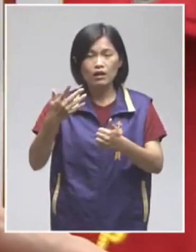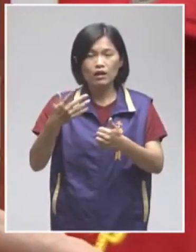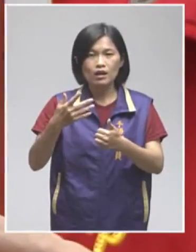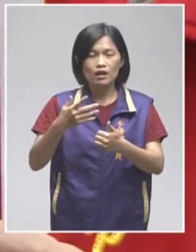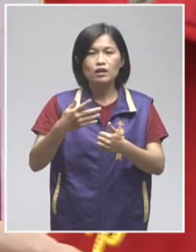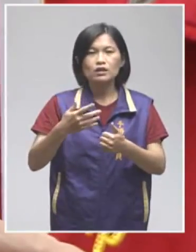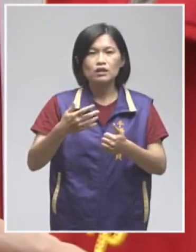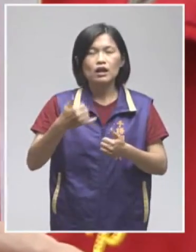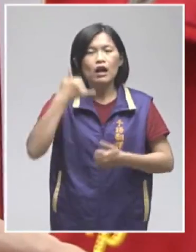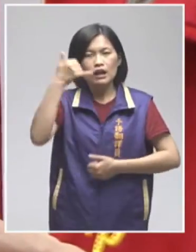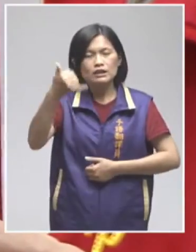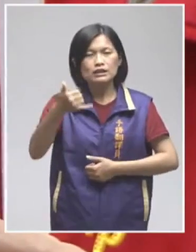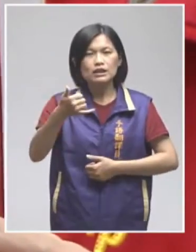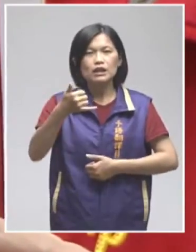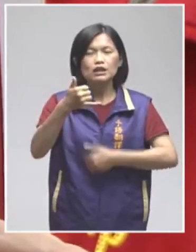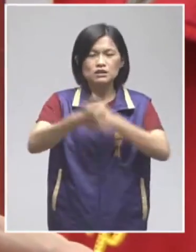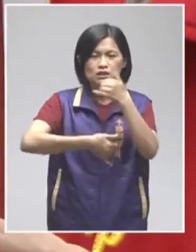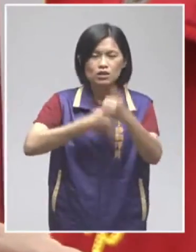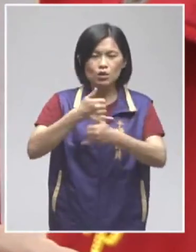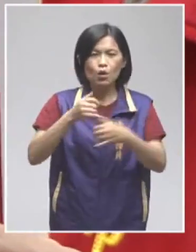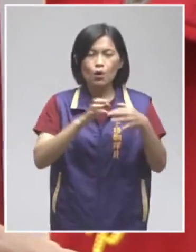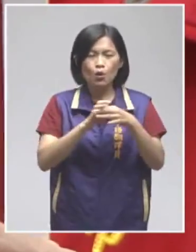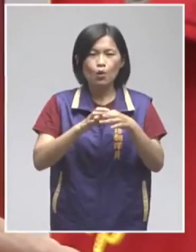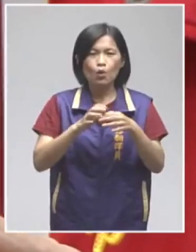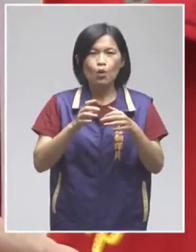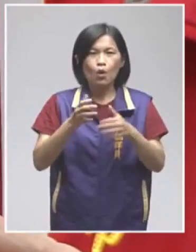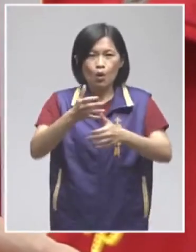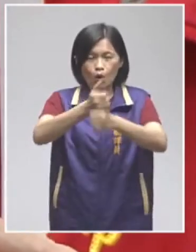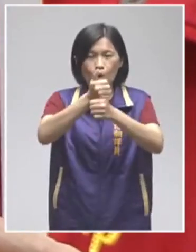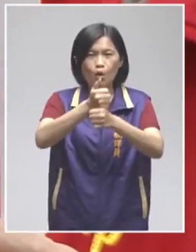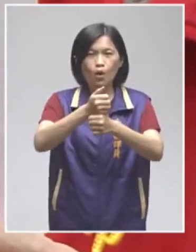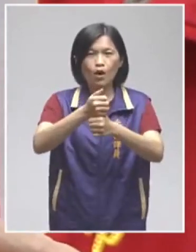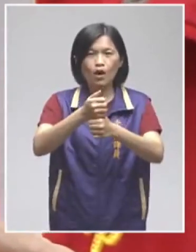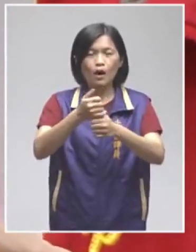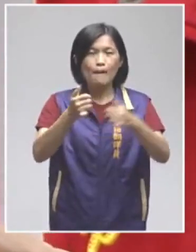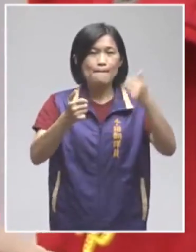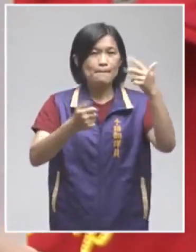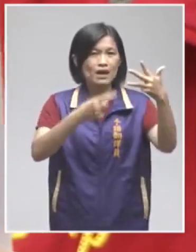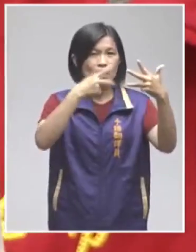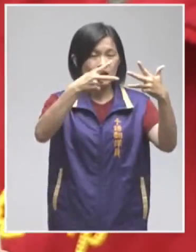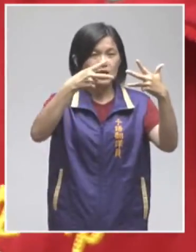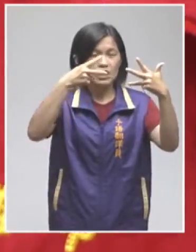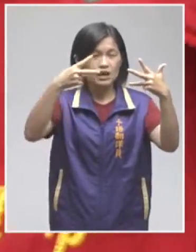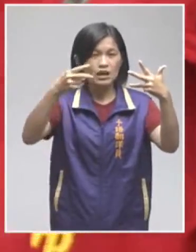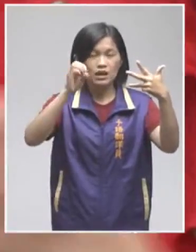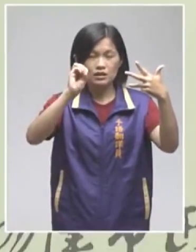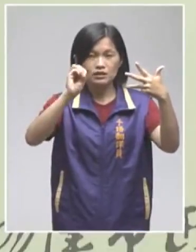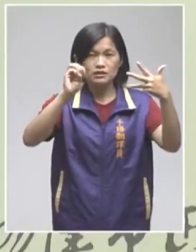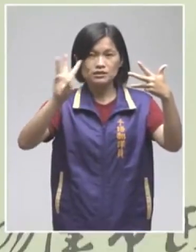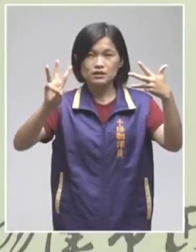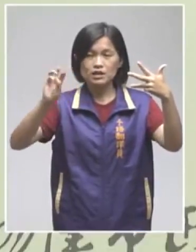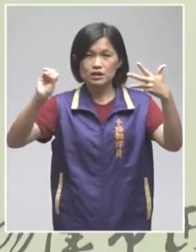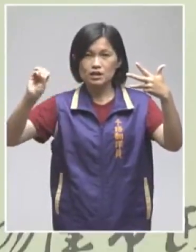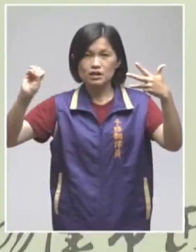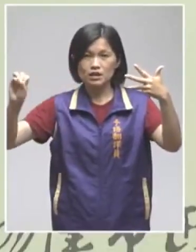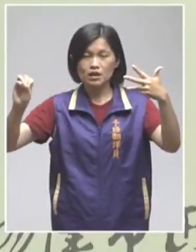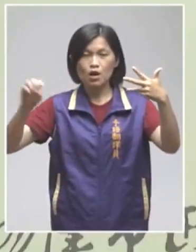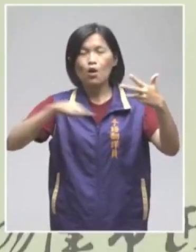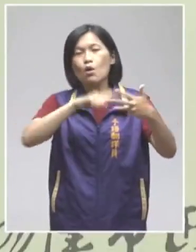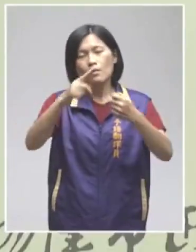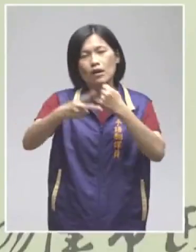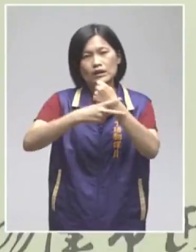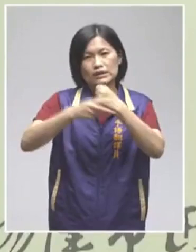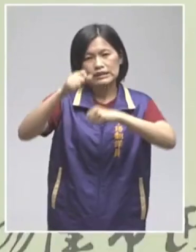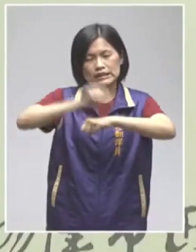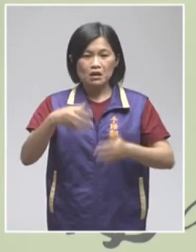我们38区的生活关怀中心的电话，那是都是这个代表号822-0300，那我们的李干事就会